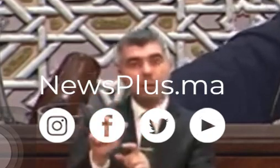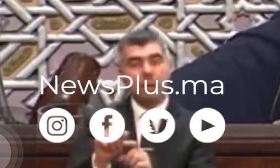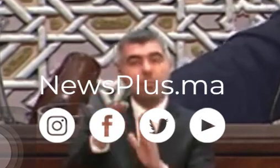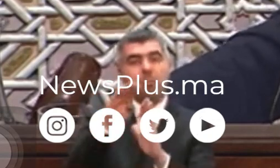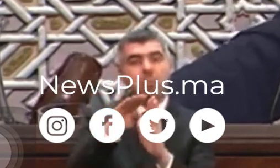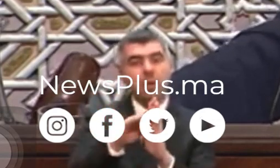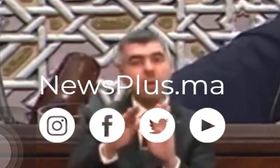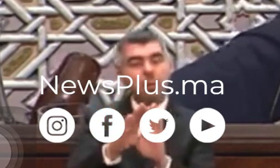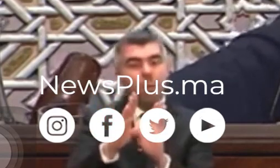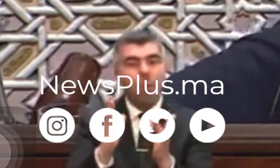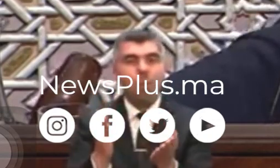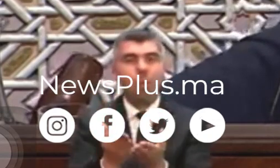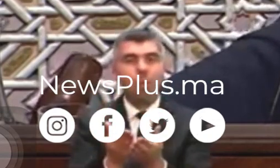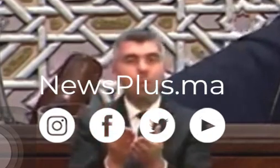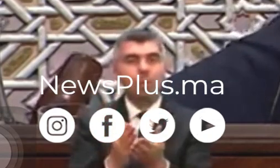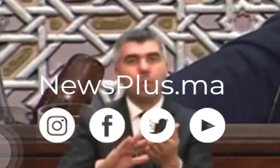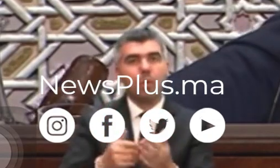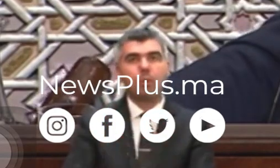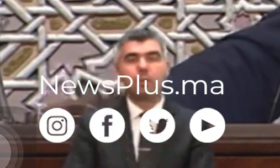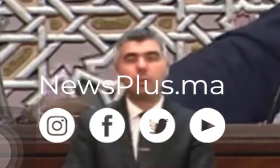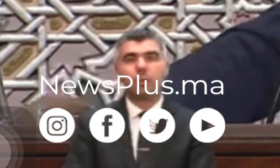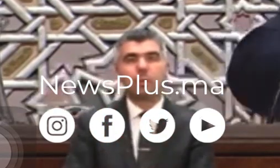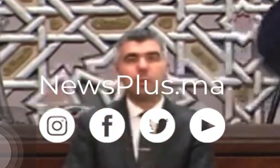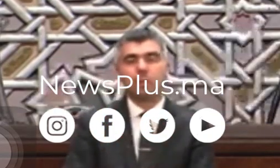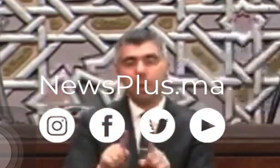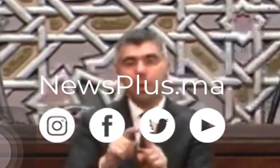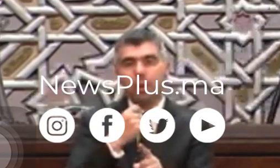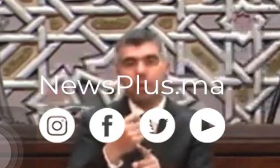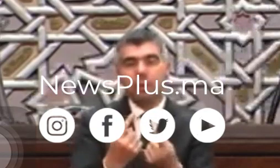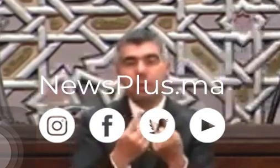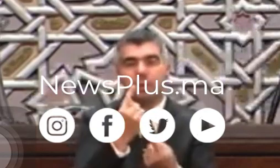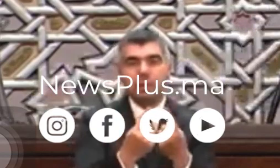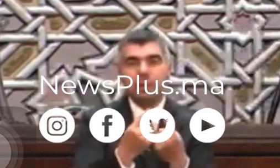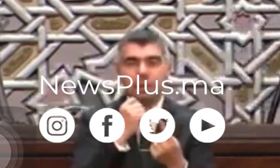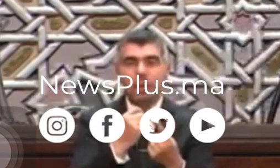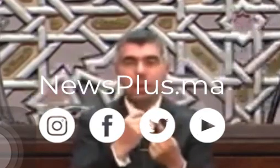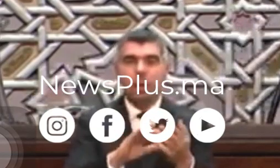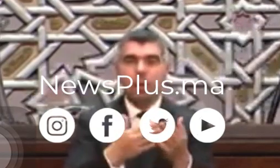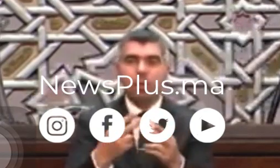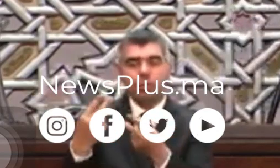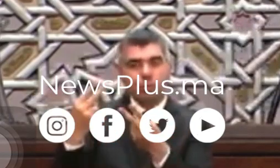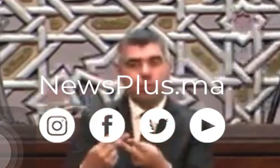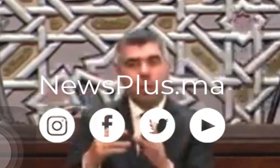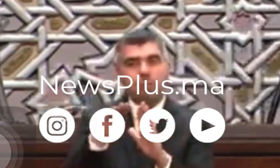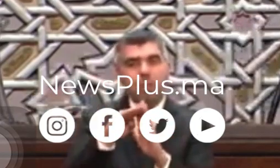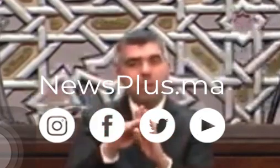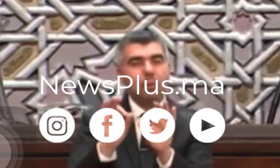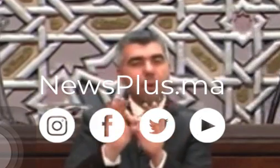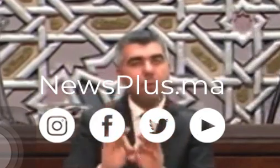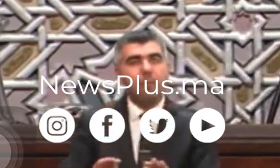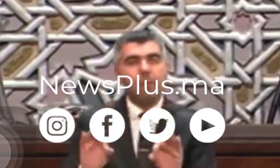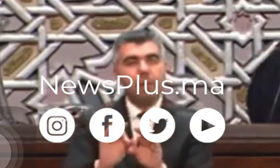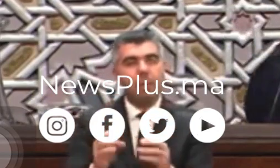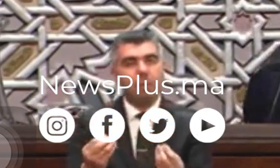المكتب، القرار تاخذه المكتب. انا عندما قلت اي واحد اقصد الغير اللي ما كاينش في المكتب، اما انتم عضو في